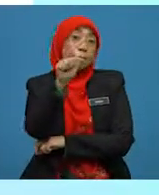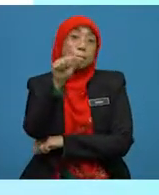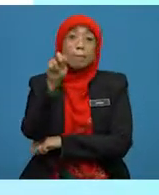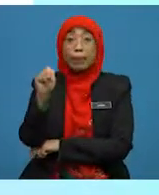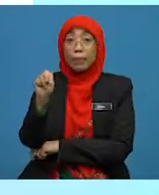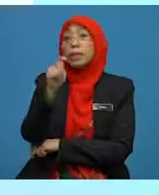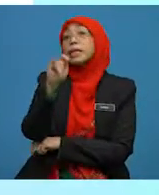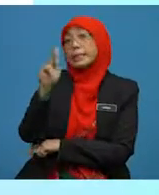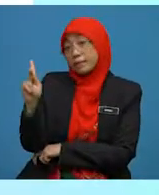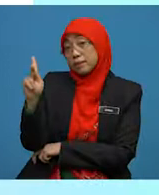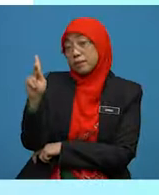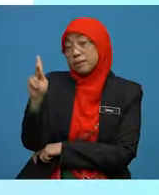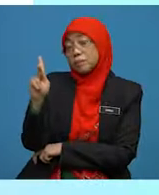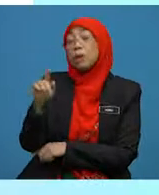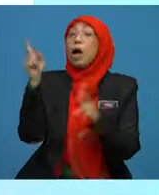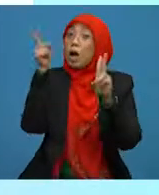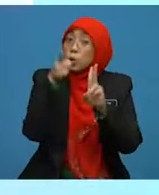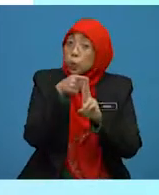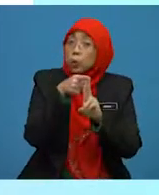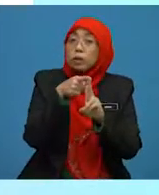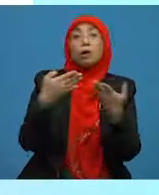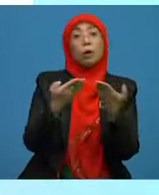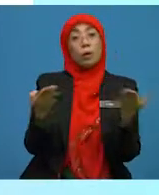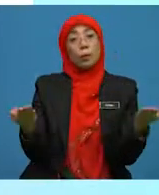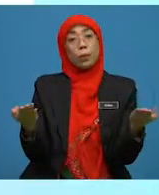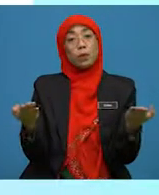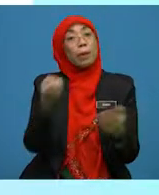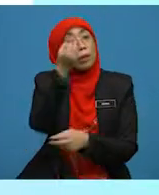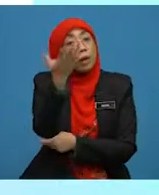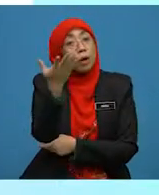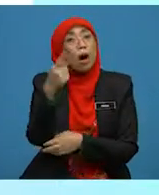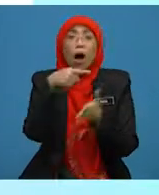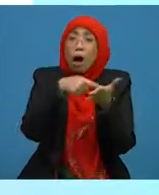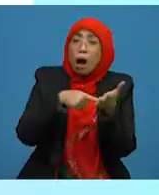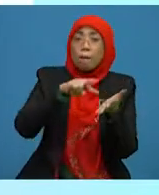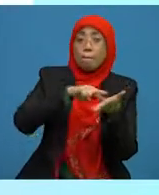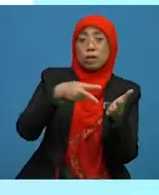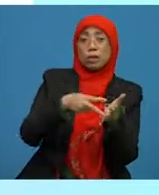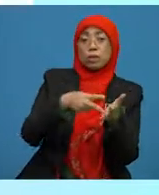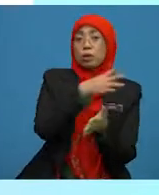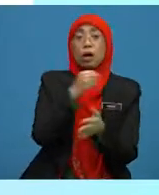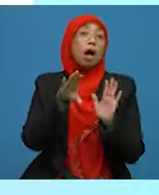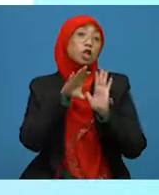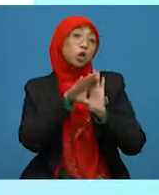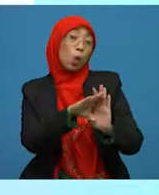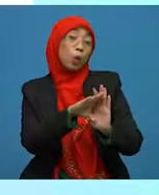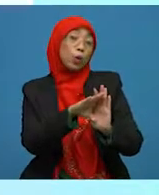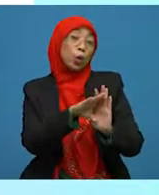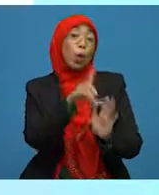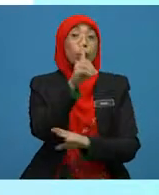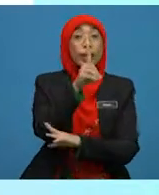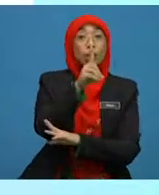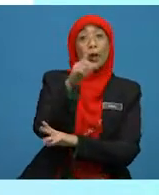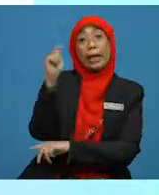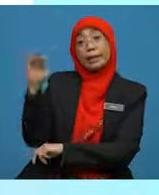pelajar seharusnya dapat menjelaskan maksud dan memberikan contoh makna denotatif dan